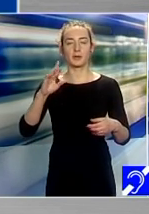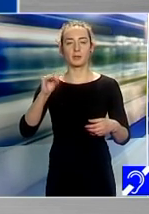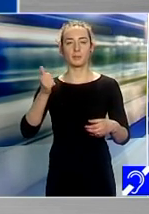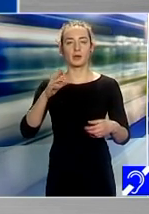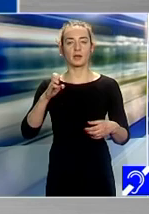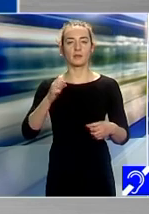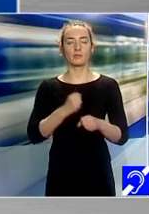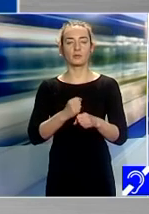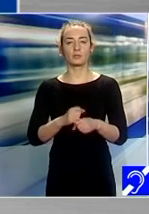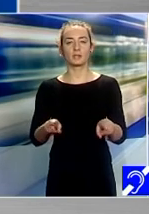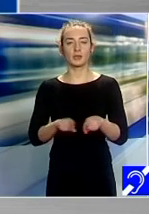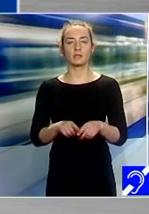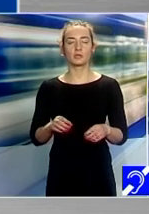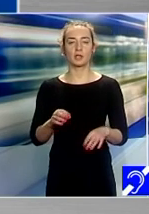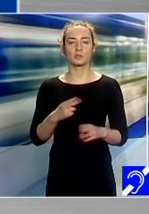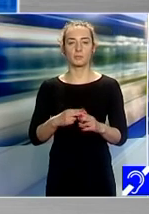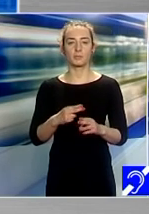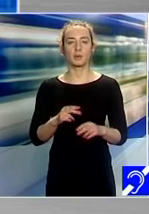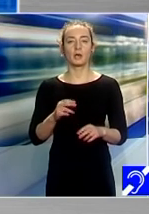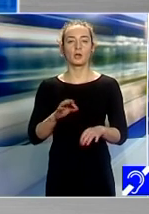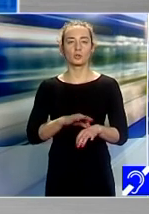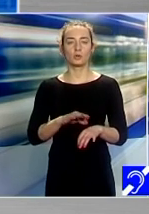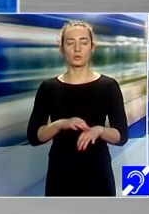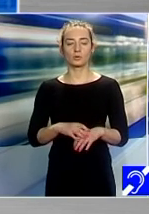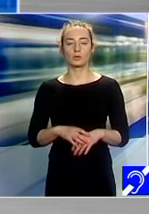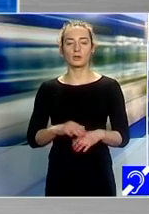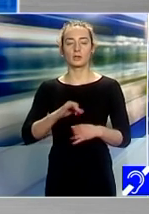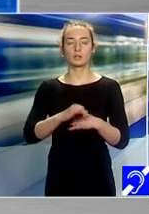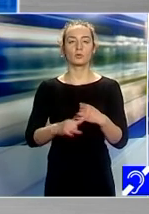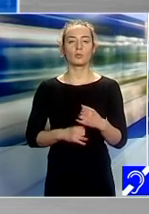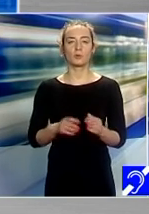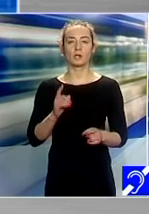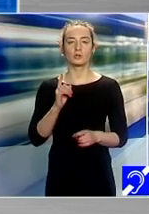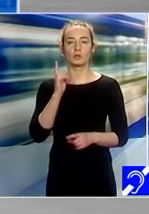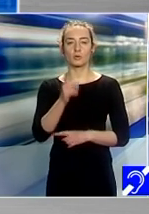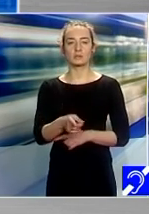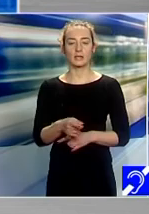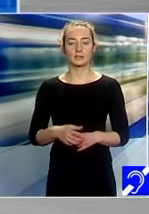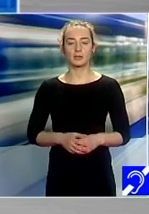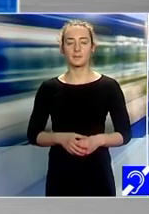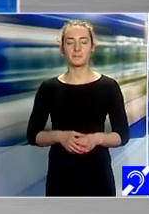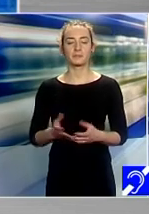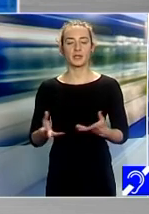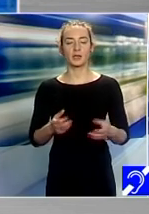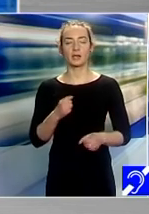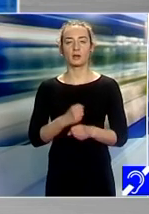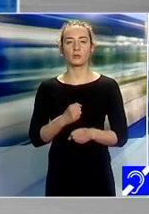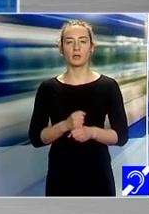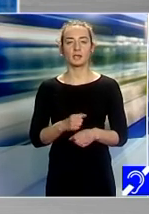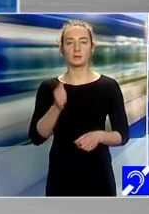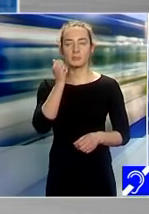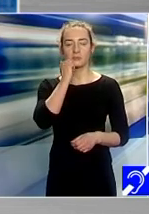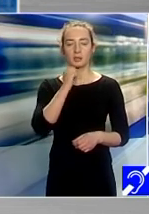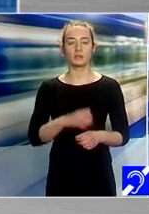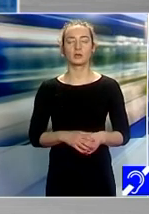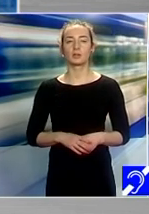și aceeași persoană, este domnul doctor de la Târgu Mureș și Constanța, da? și care lucrează în sistem privat.